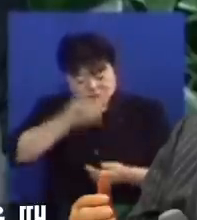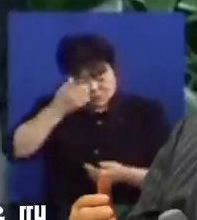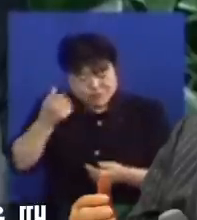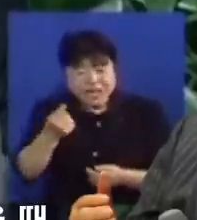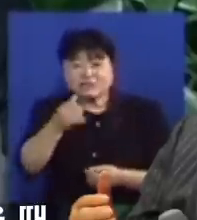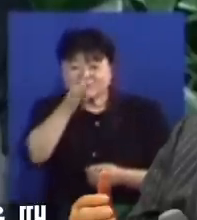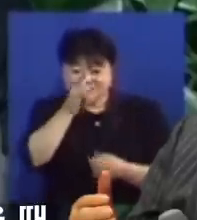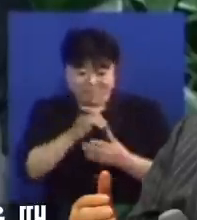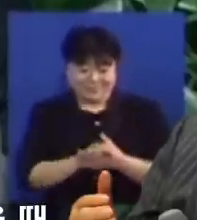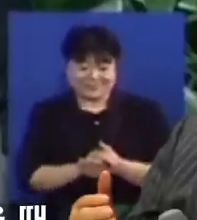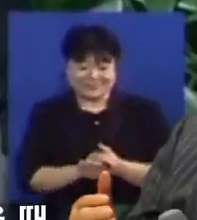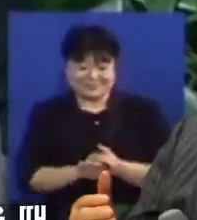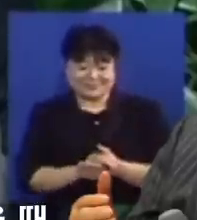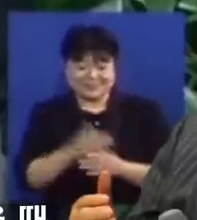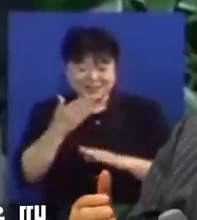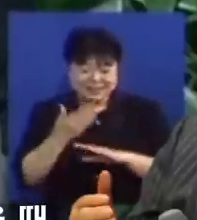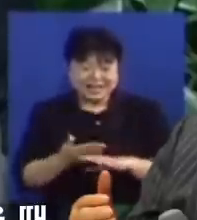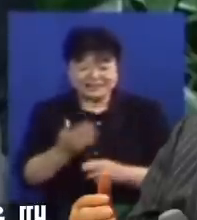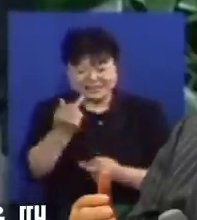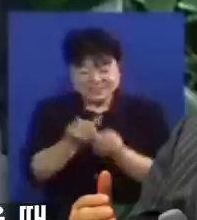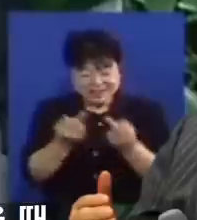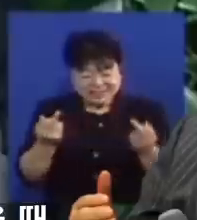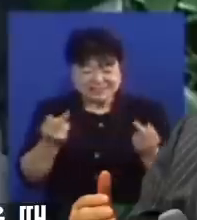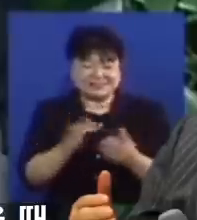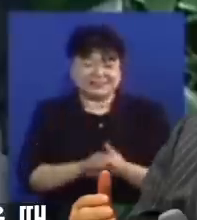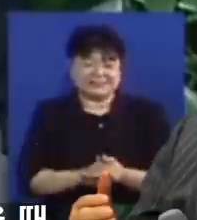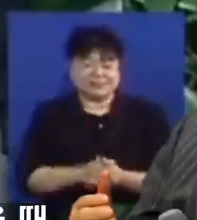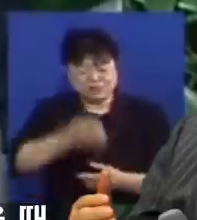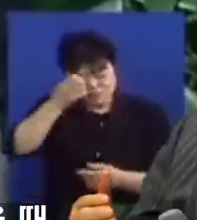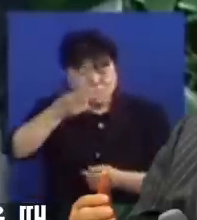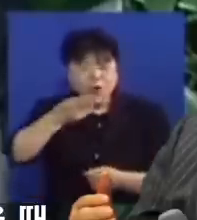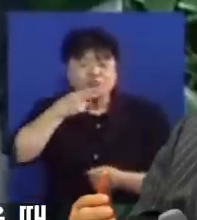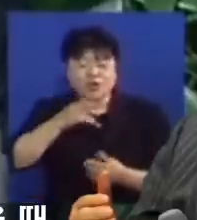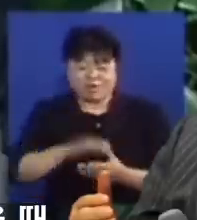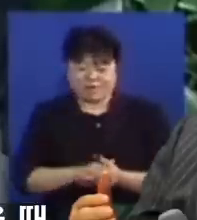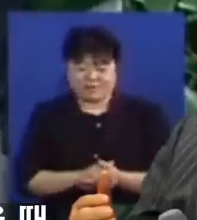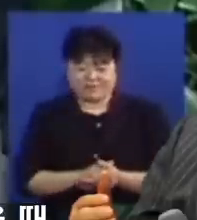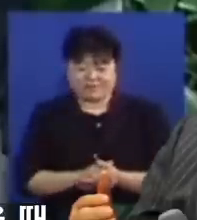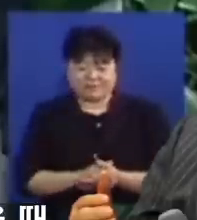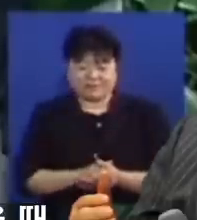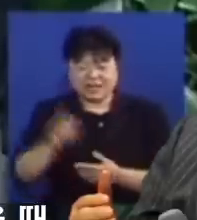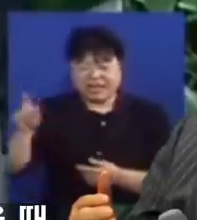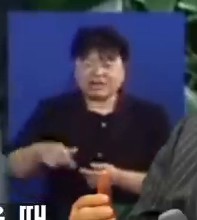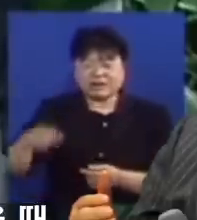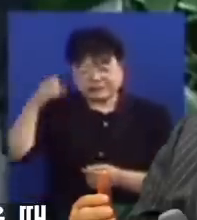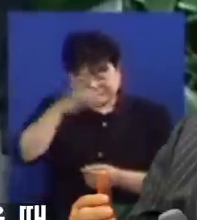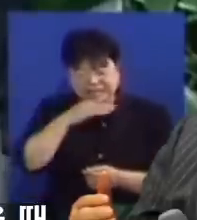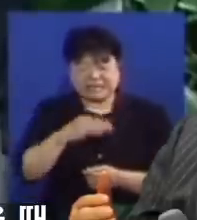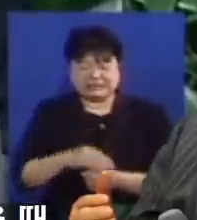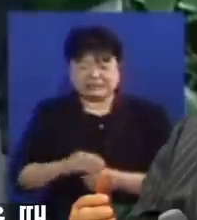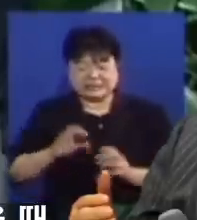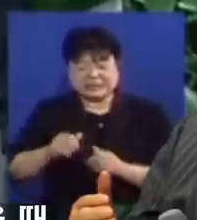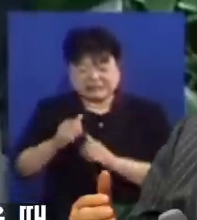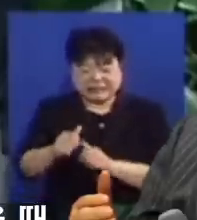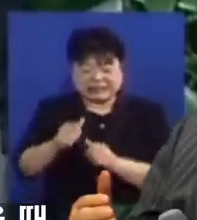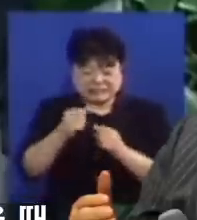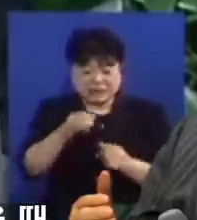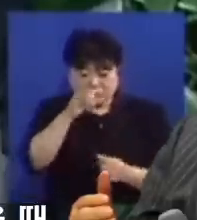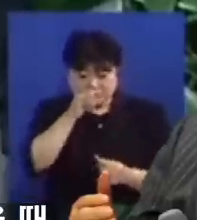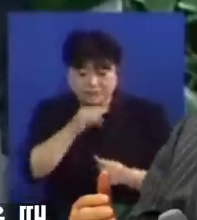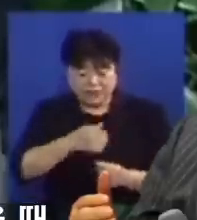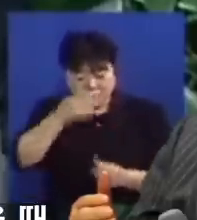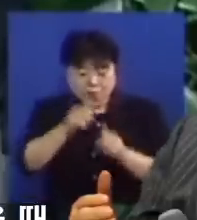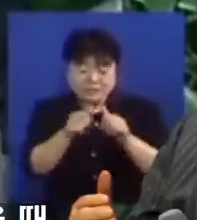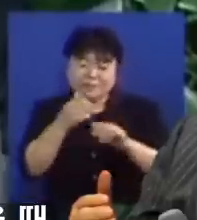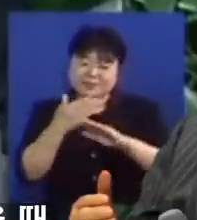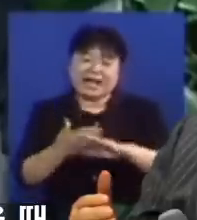품고 살았습니다. 다른 아들들은 꿈이 없었습니다. 하루하루 그냥 세상을 따라 삽니다. 그런데